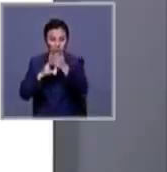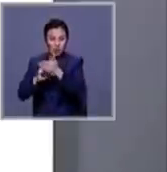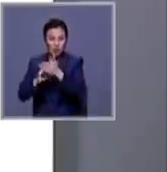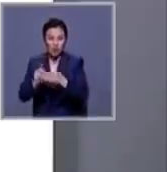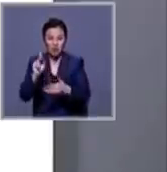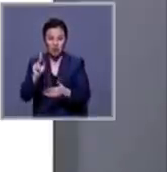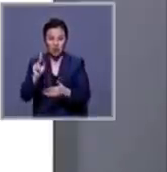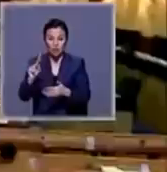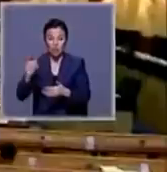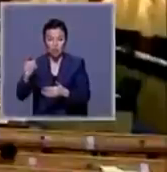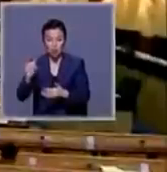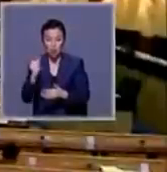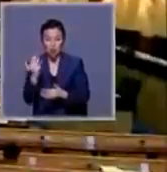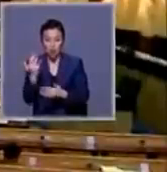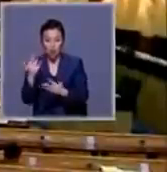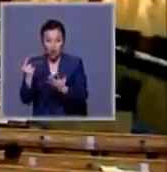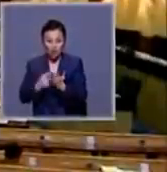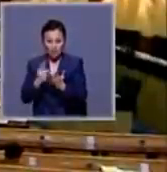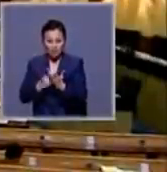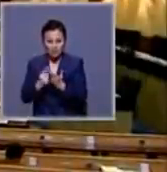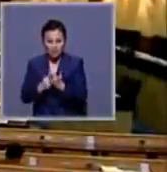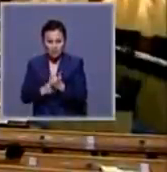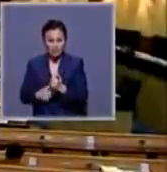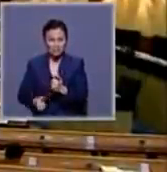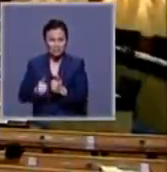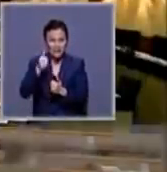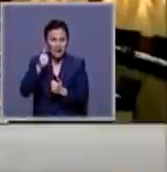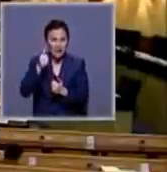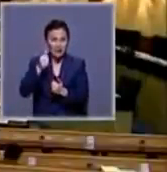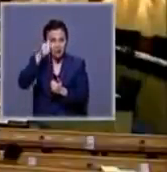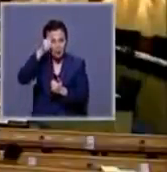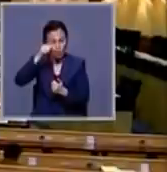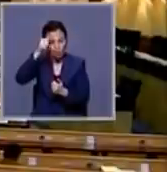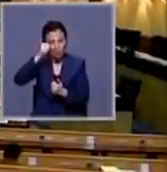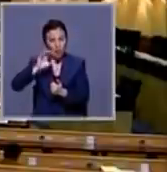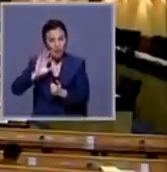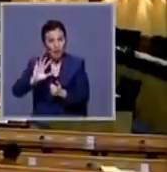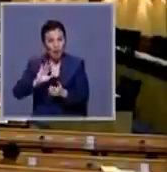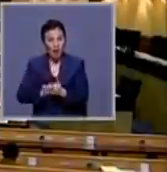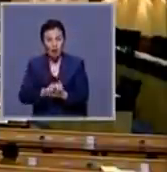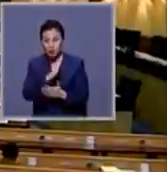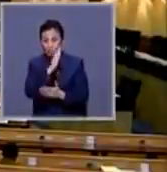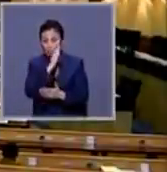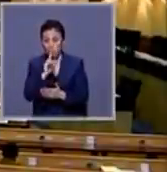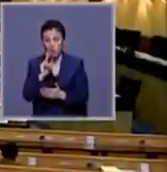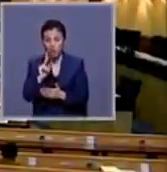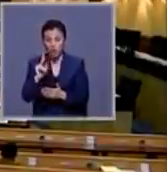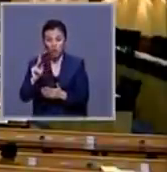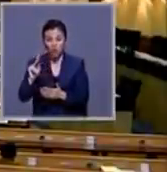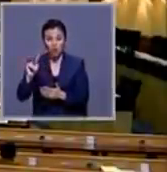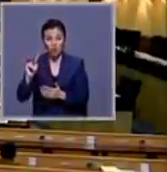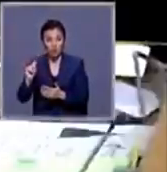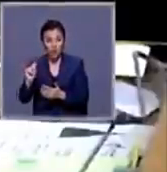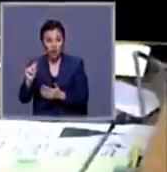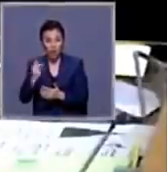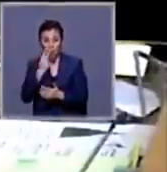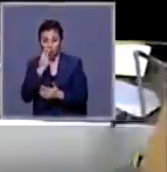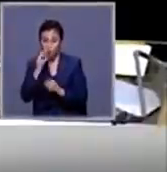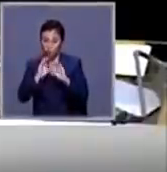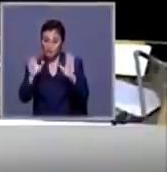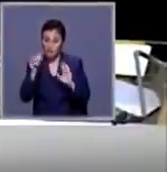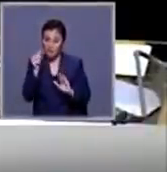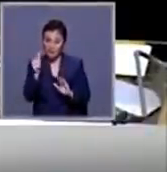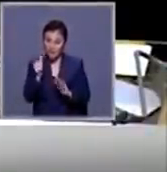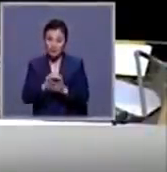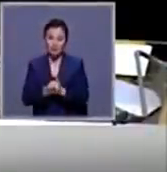นนไม่น้อยกว่า5วันหากเห็นว่าเป็นการเลือกตั้งโดยสุจริตเที่ยงธรรมให้กกต.ดำเนินการแจ้งรายชื่อผู้ที่ได้รับ